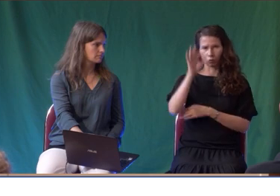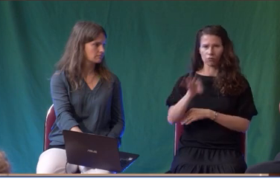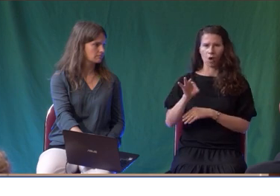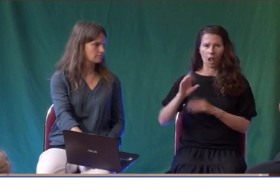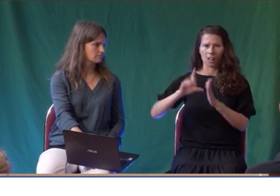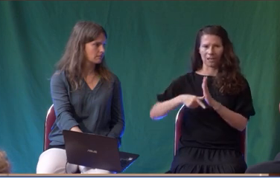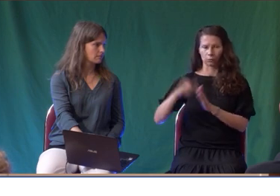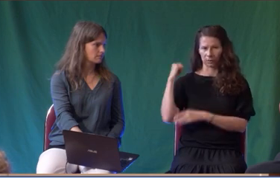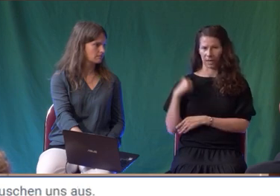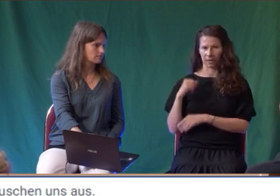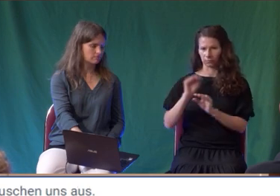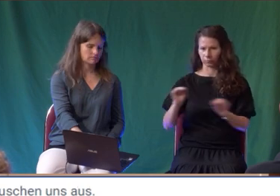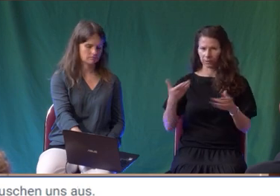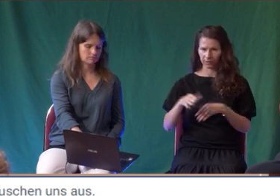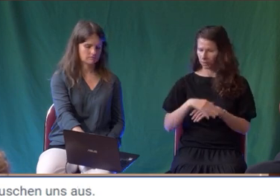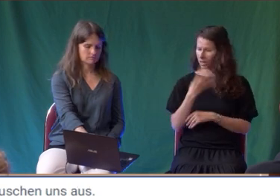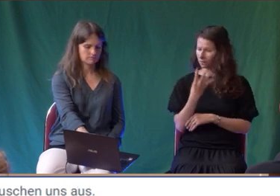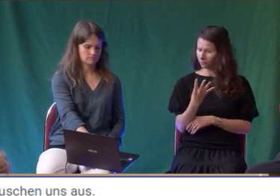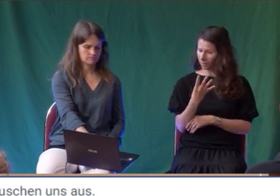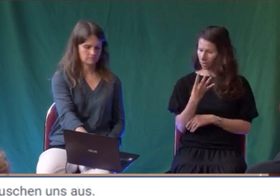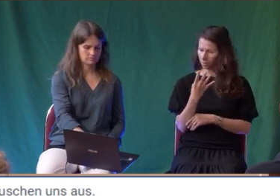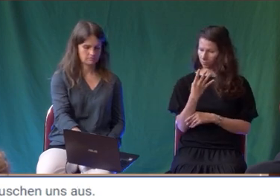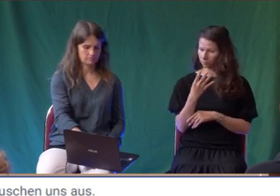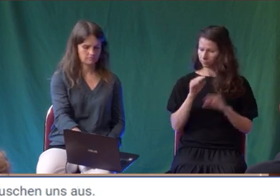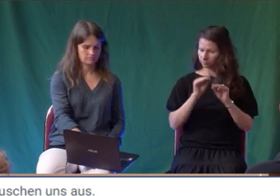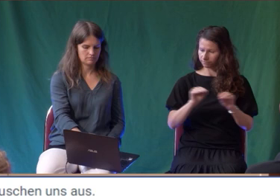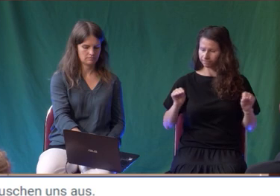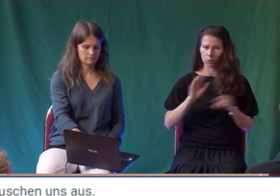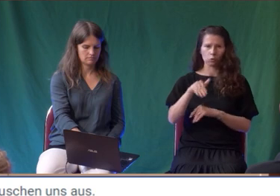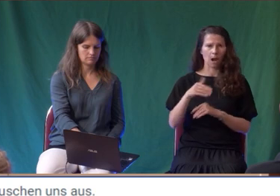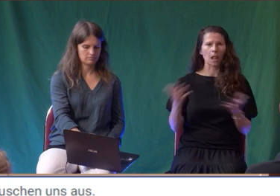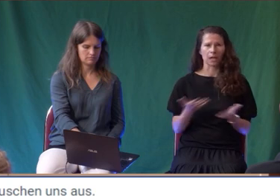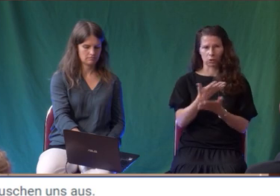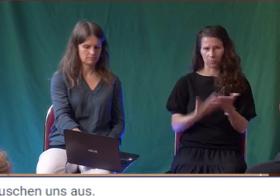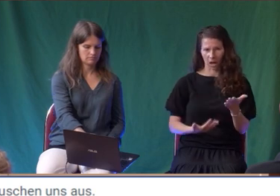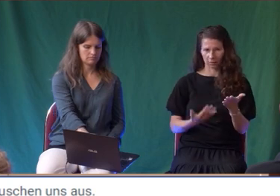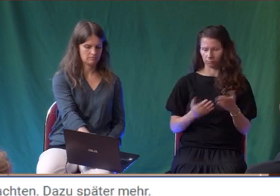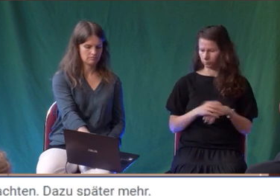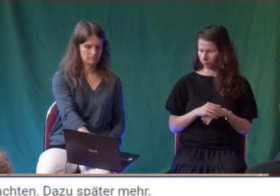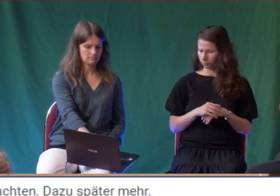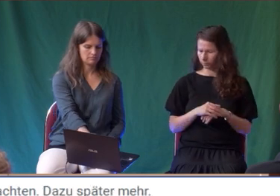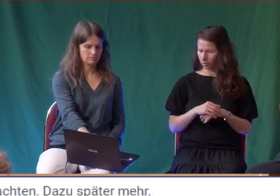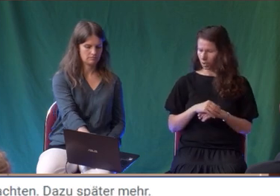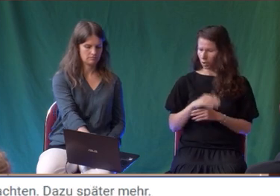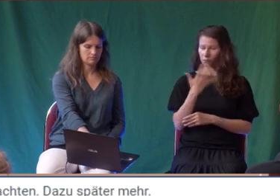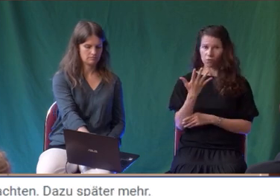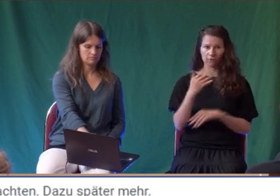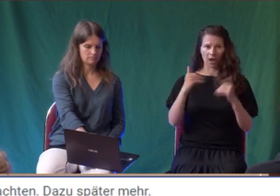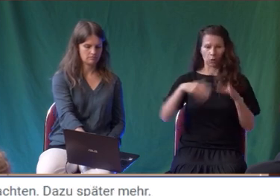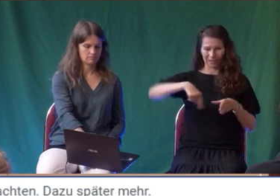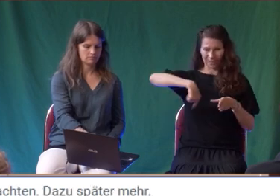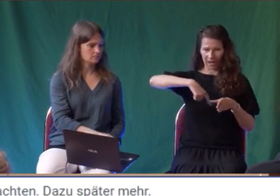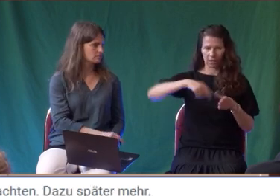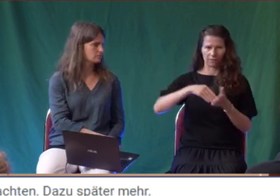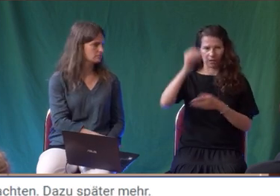vier zu leichten Sprache mit unserem Team von der leichten Sprache und fünf hausinterne Weiterbildung dass die neuen Kolleginnen